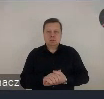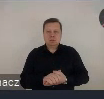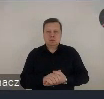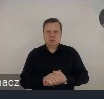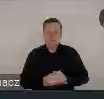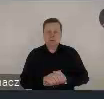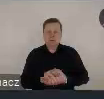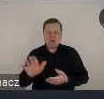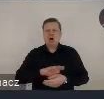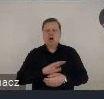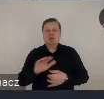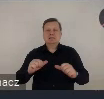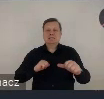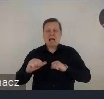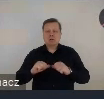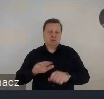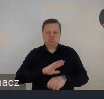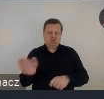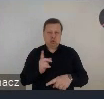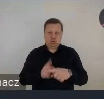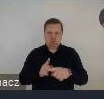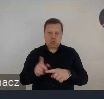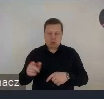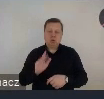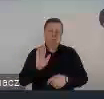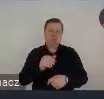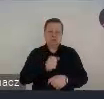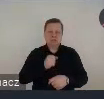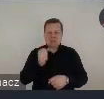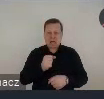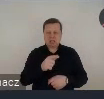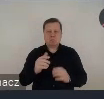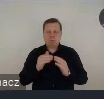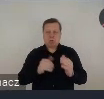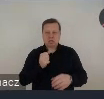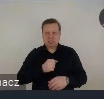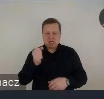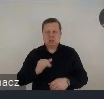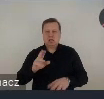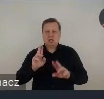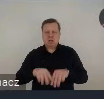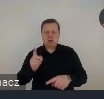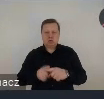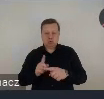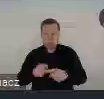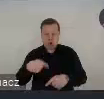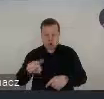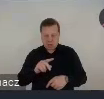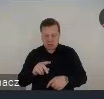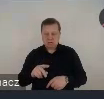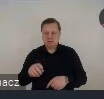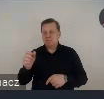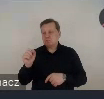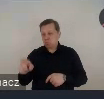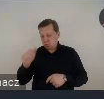to znaczy wszyscy członkowie zarządu, czyli starszy cechu, podstarszy cechu i pozostali członkowie zarządu, ewentualnie czasami cechy